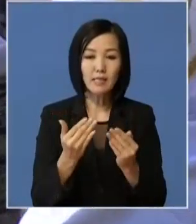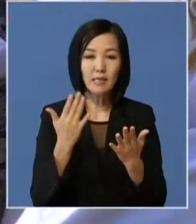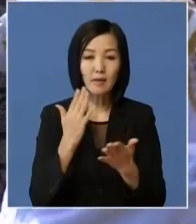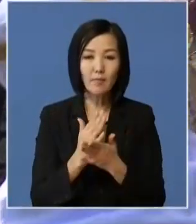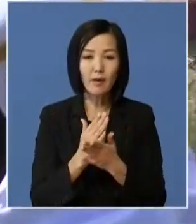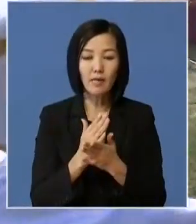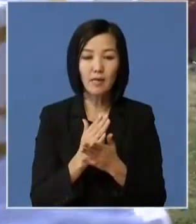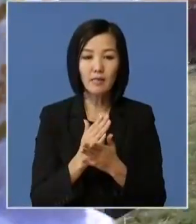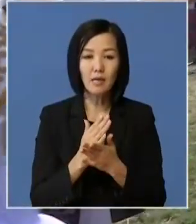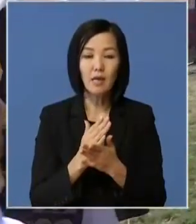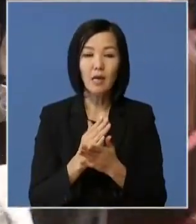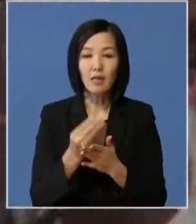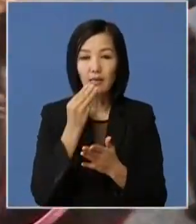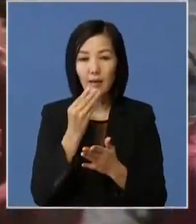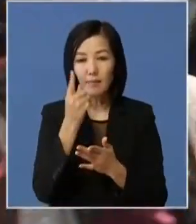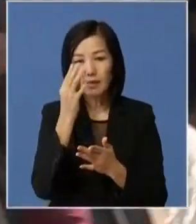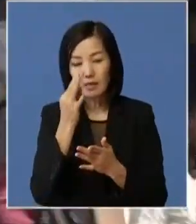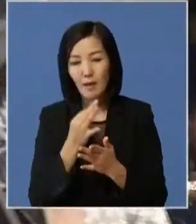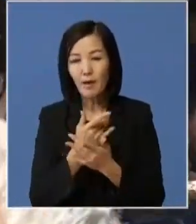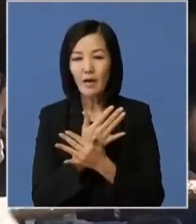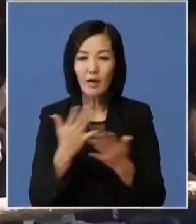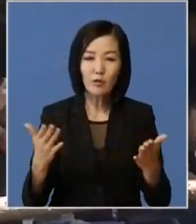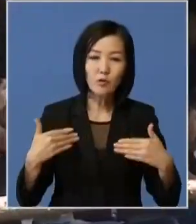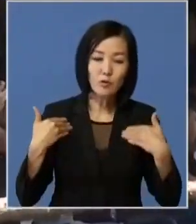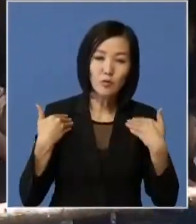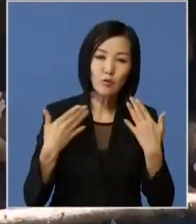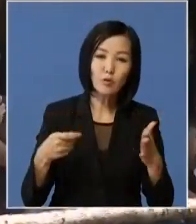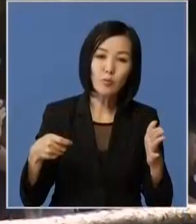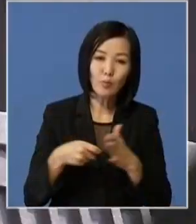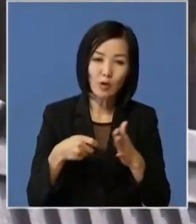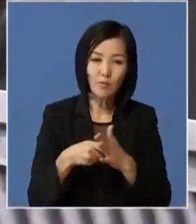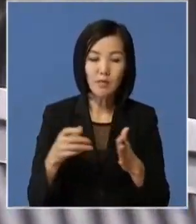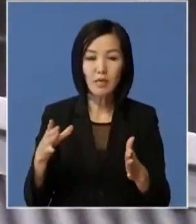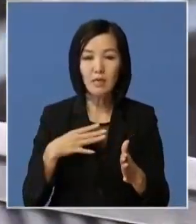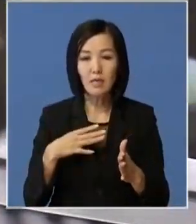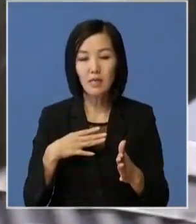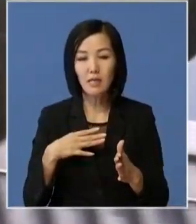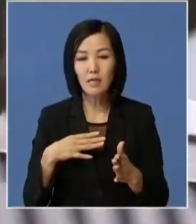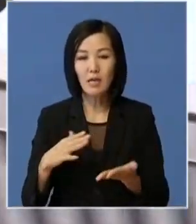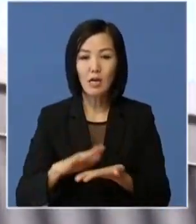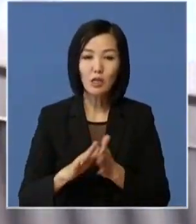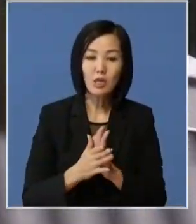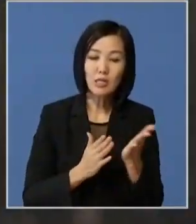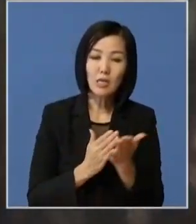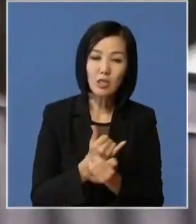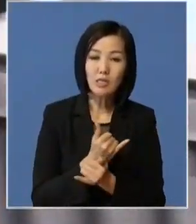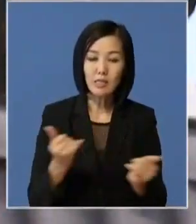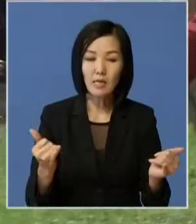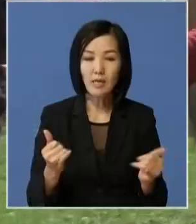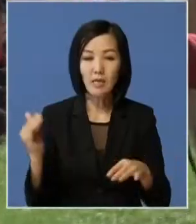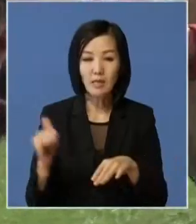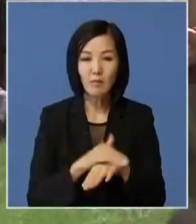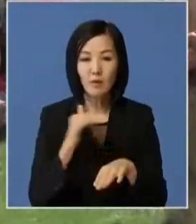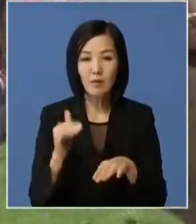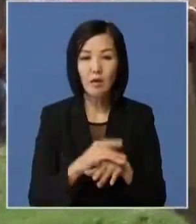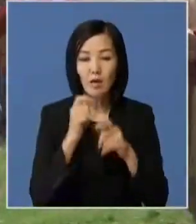Барасын алдына тосып, дәмдісі мен тәттісін ұсынады. Ерекше ілтипат көрсетіп, жолаушының жайын табуға жағдай жасайды. Одан кейін тарту